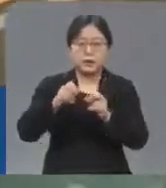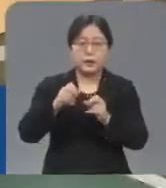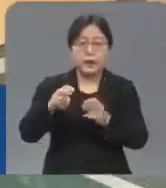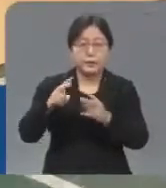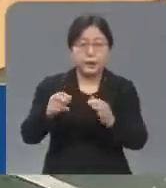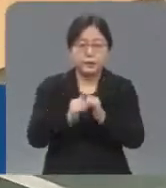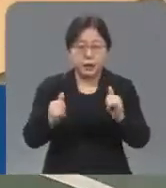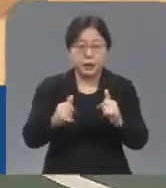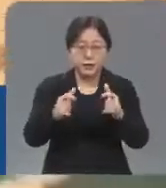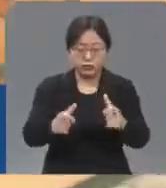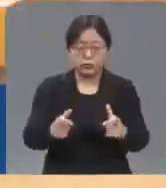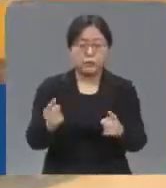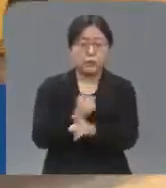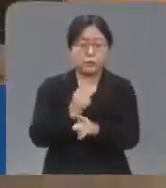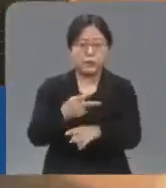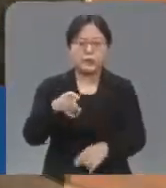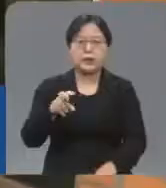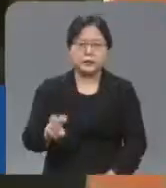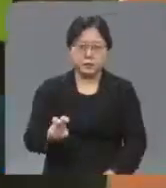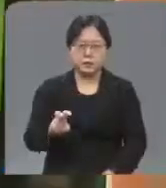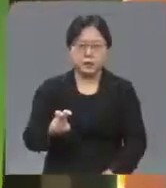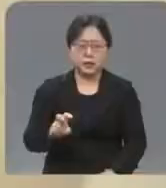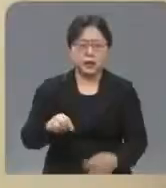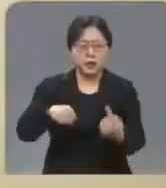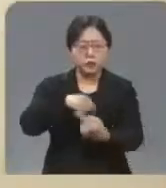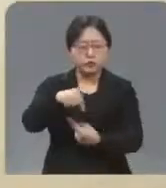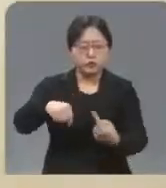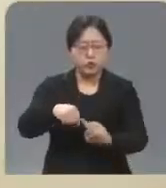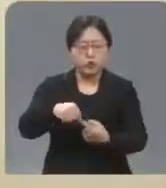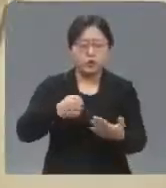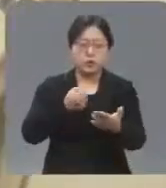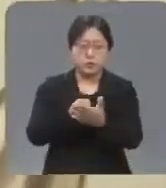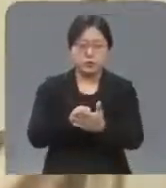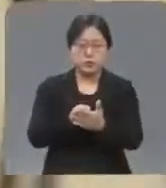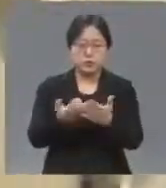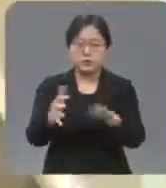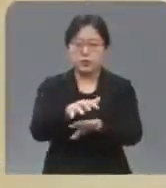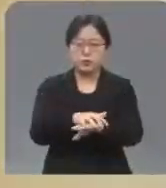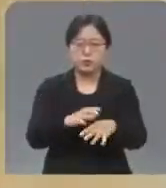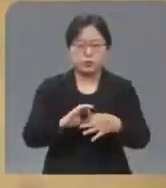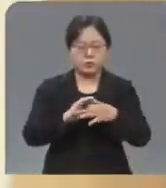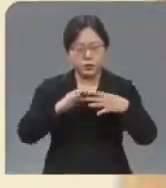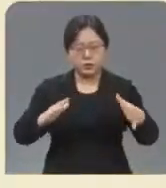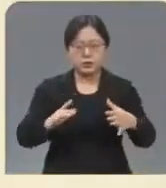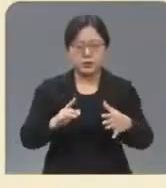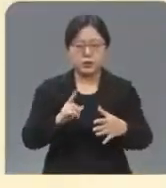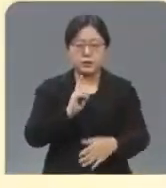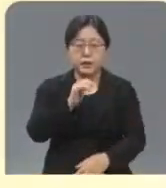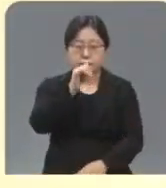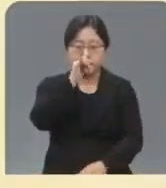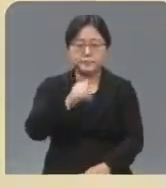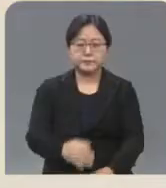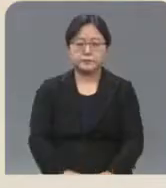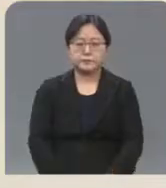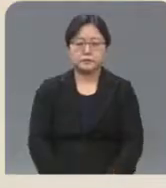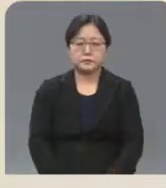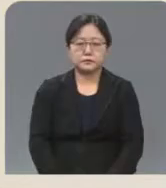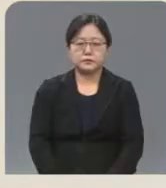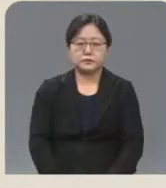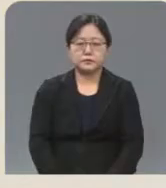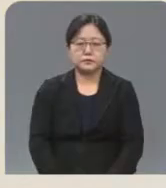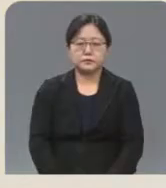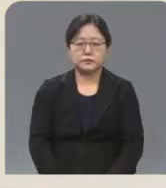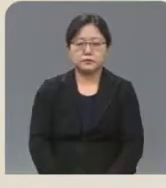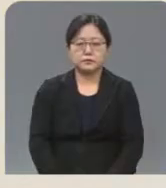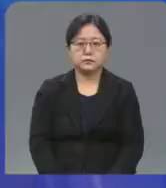구역 변경은 해당 대리점의 자체적인 운영 방식에 따른 결정이라며 노조와는 관계가 없는 일이라고 밝혔습니다.